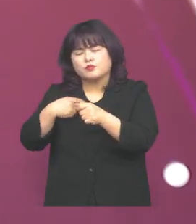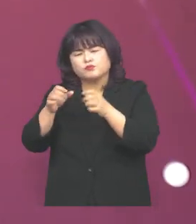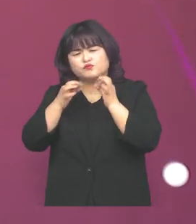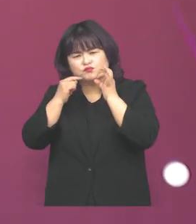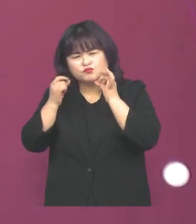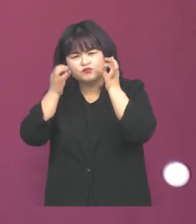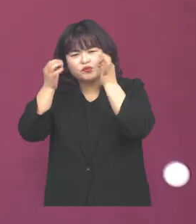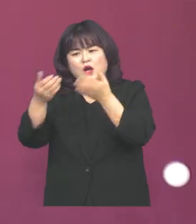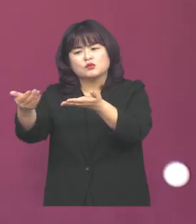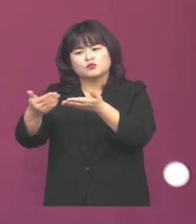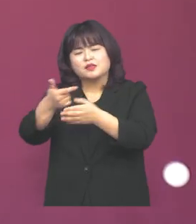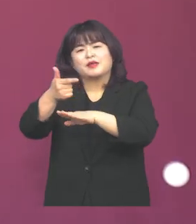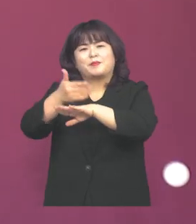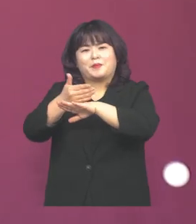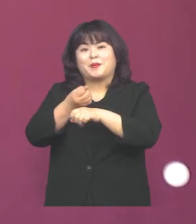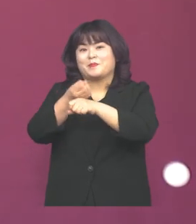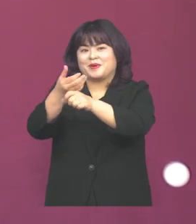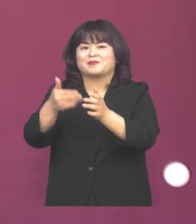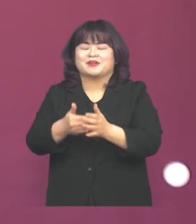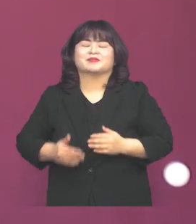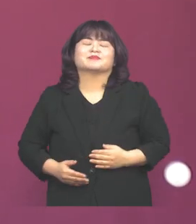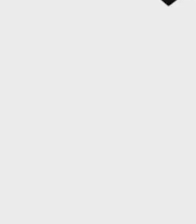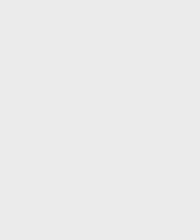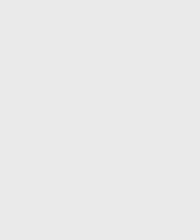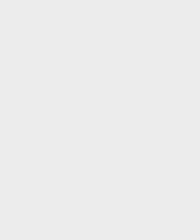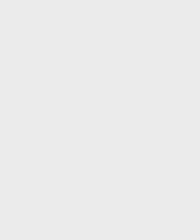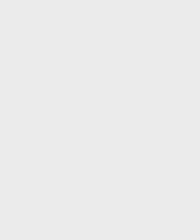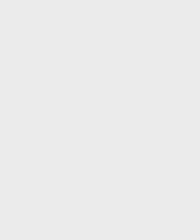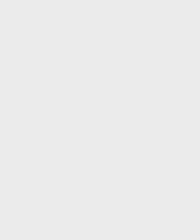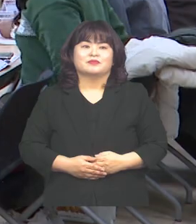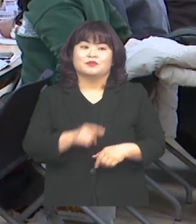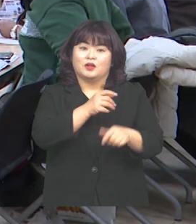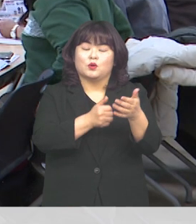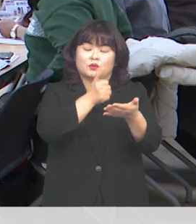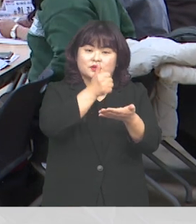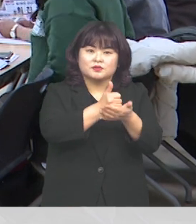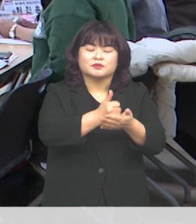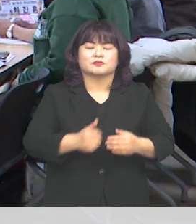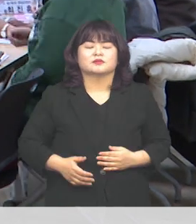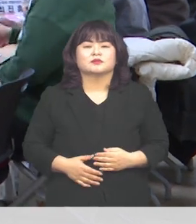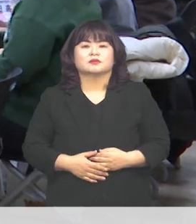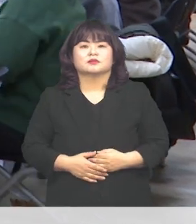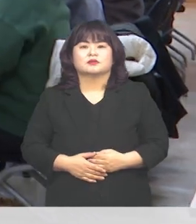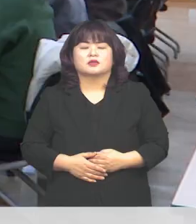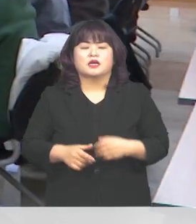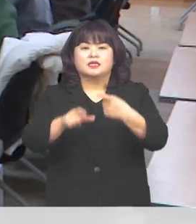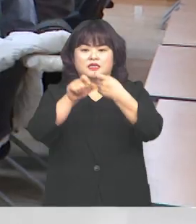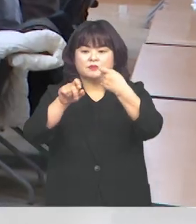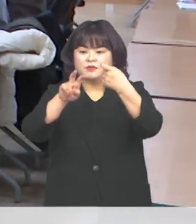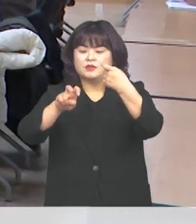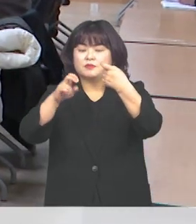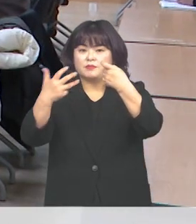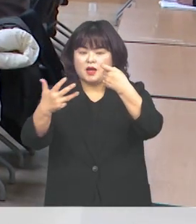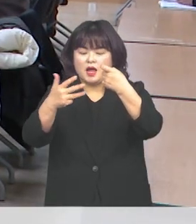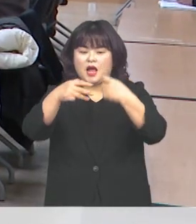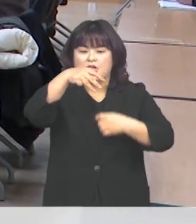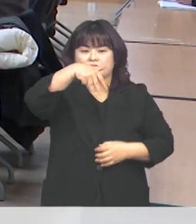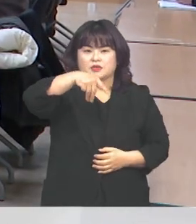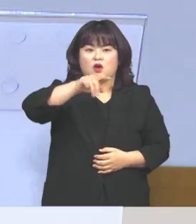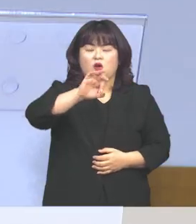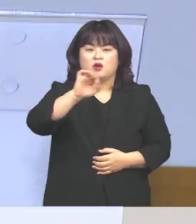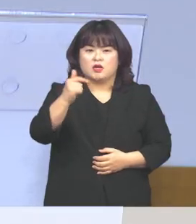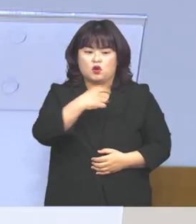만들어주고 계신 봉사자들의 헌신에 감사를 표했습니다. 이상일 용인특례시장은 지난달